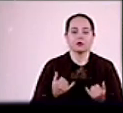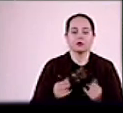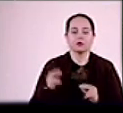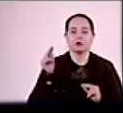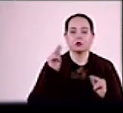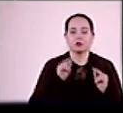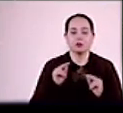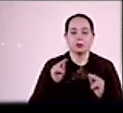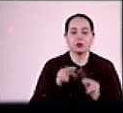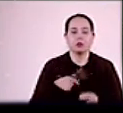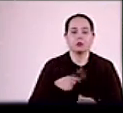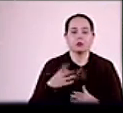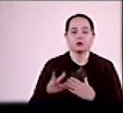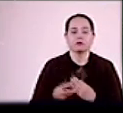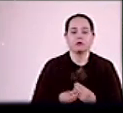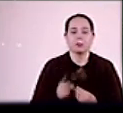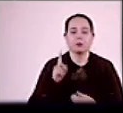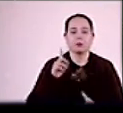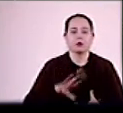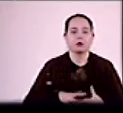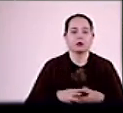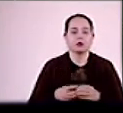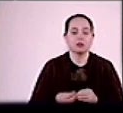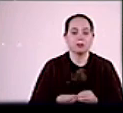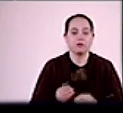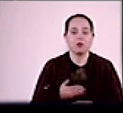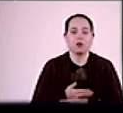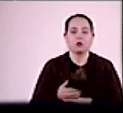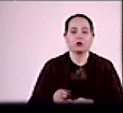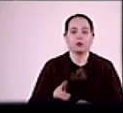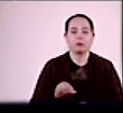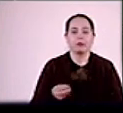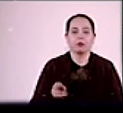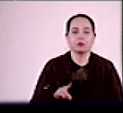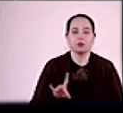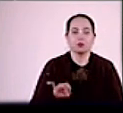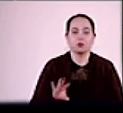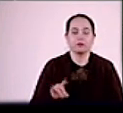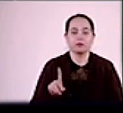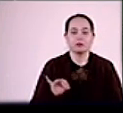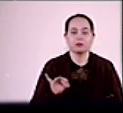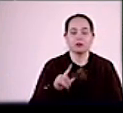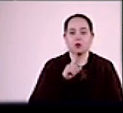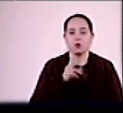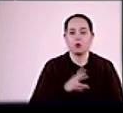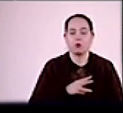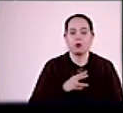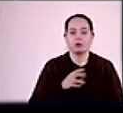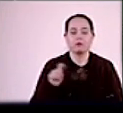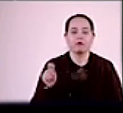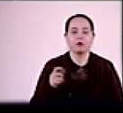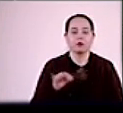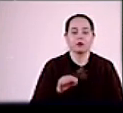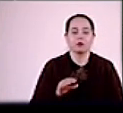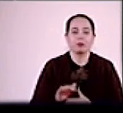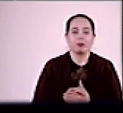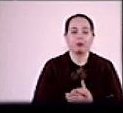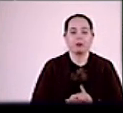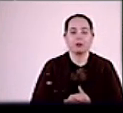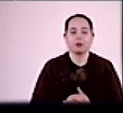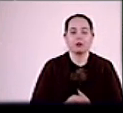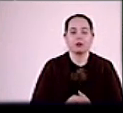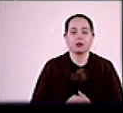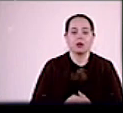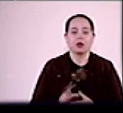Сегодня на уроке мы с вами проанализировали отрывок Пети Ростов из романа «Война и мир».